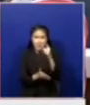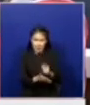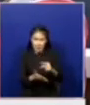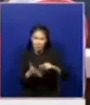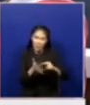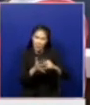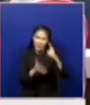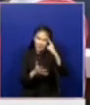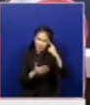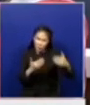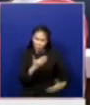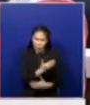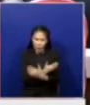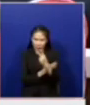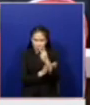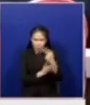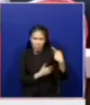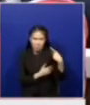น้อยที่สุด